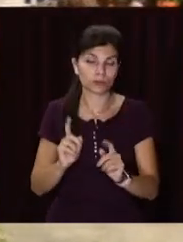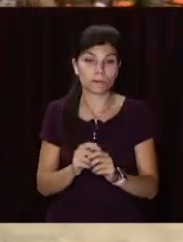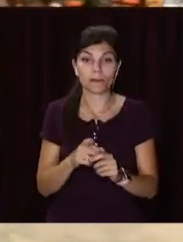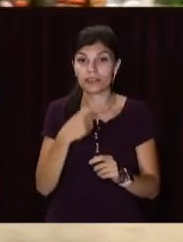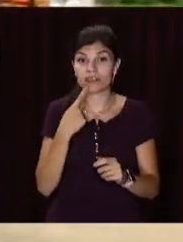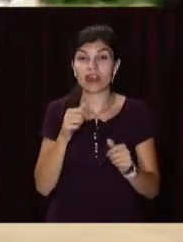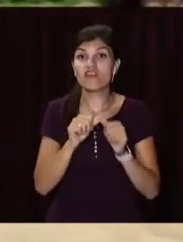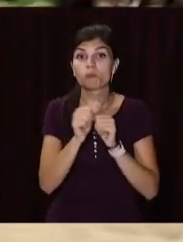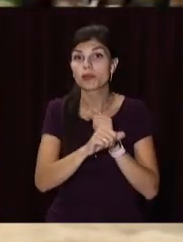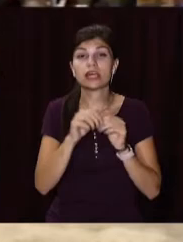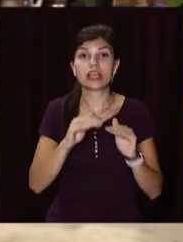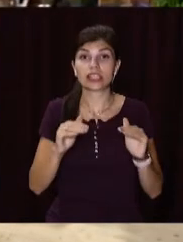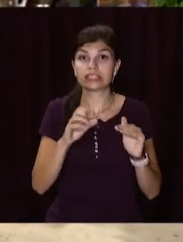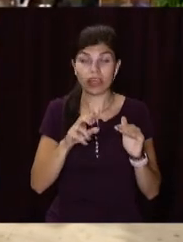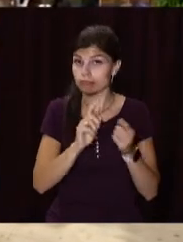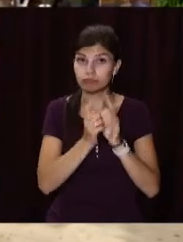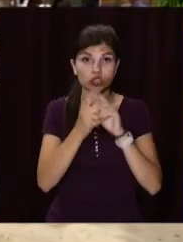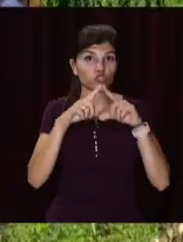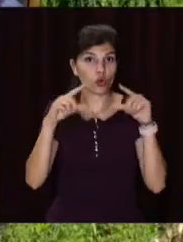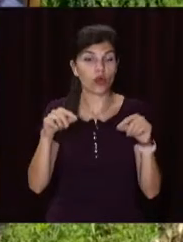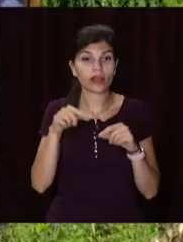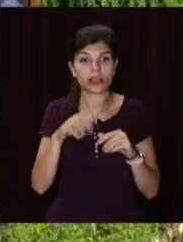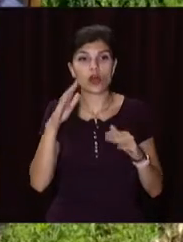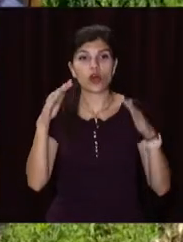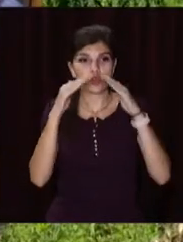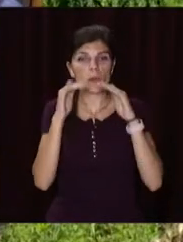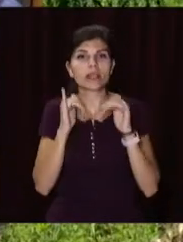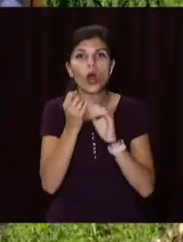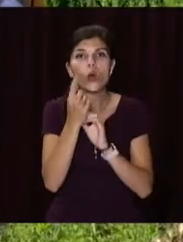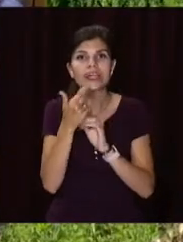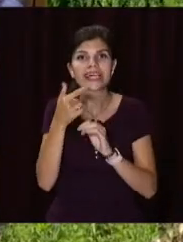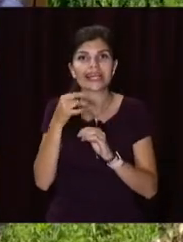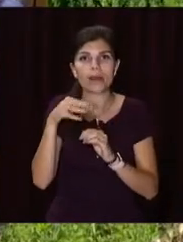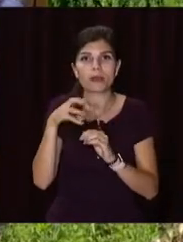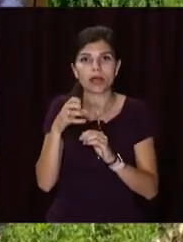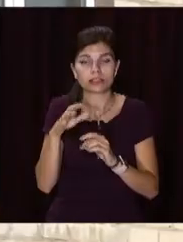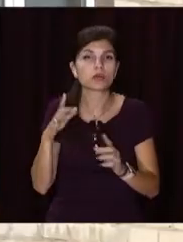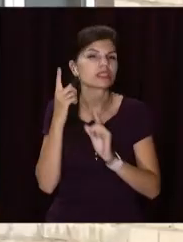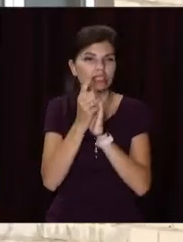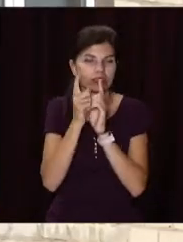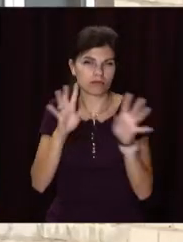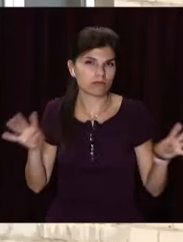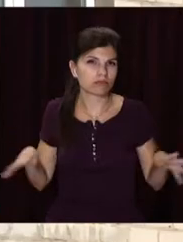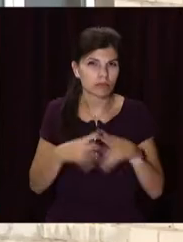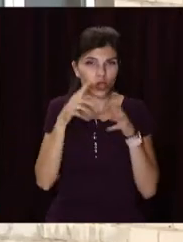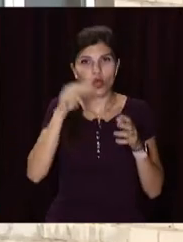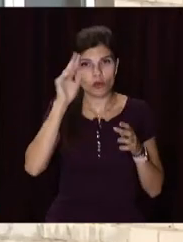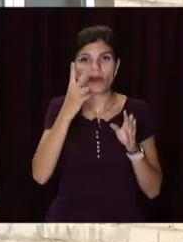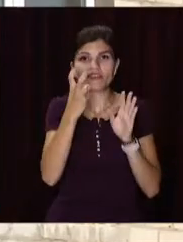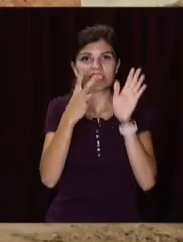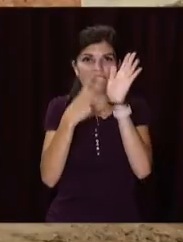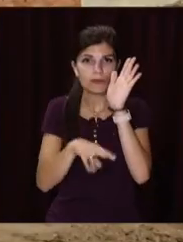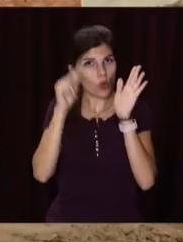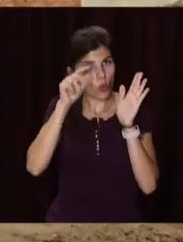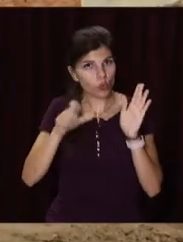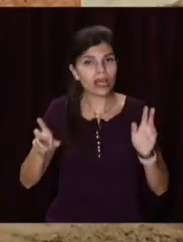Замість дитсадка – початкова школа. У Кам'янському реконструюють будівлю для 11-ї гімназії. Після модернізації там навчатимуться 270